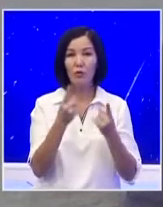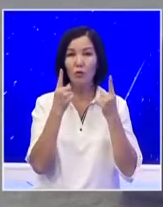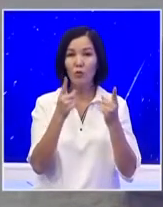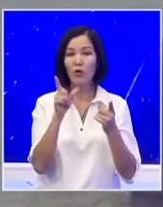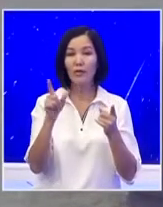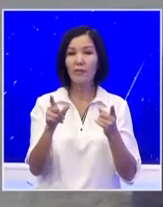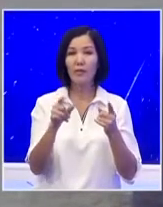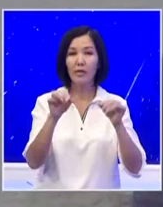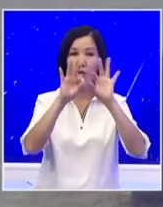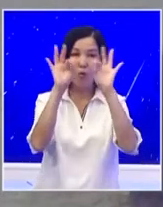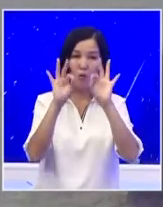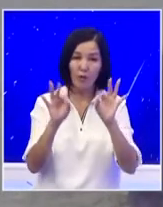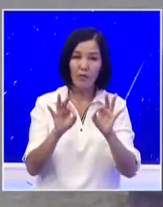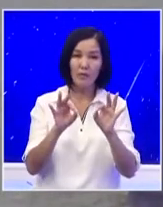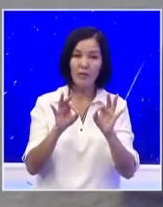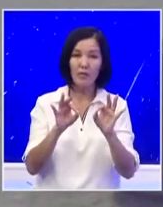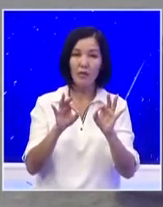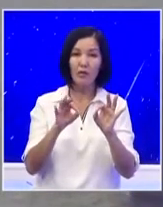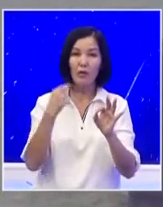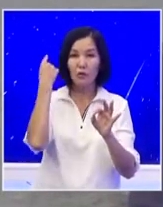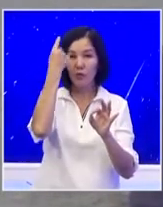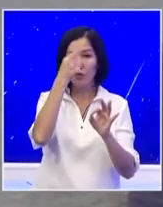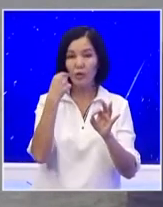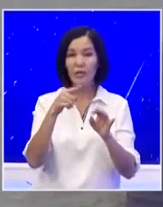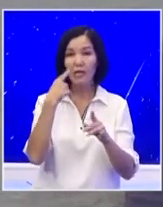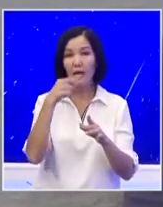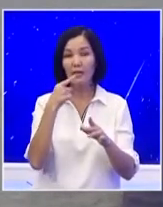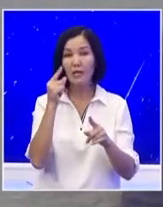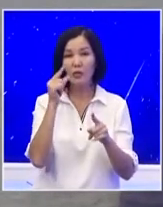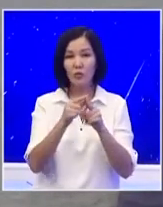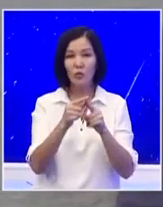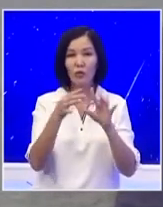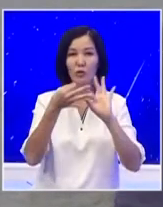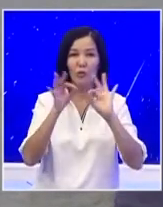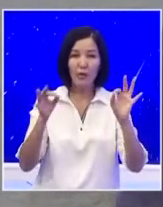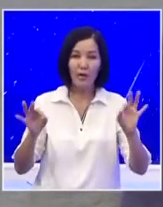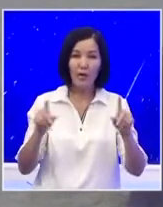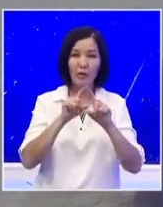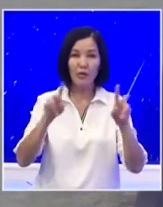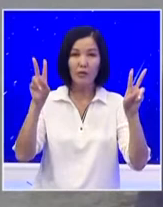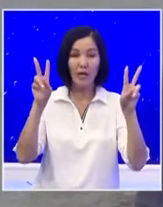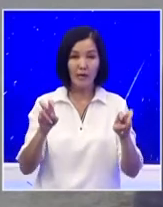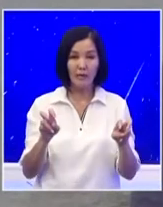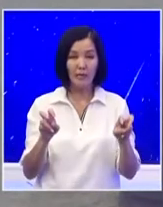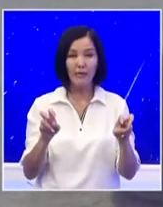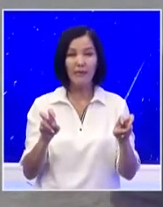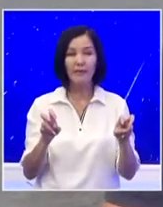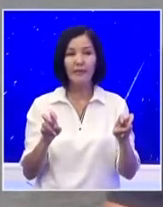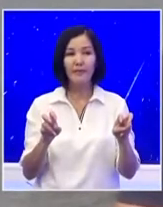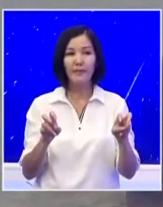суреттерін, мүсіндерін, олардың айтылған терең ойлы сөздерін